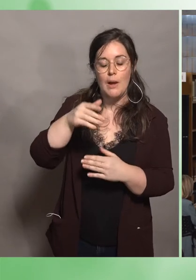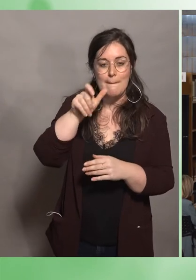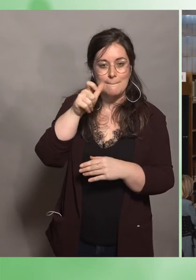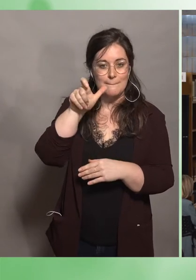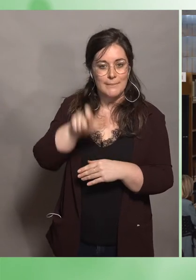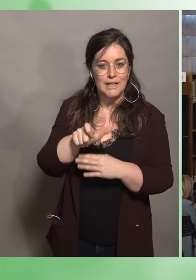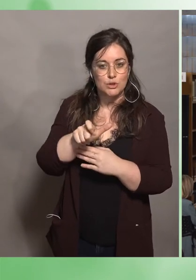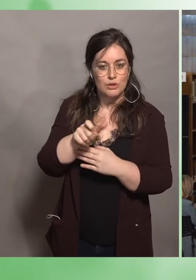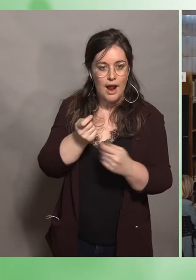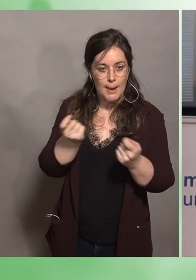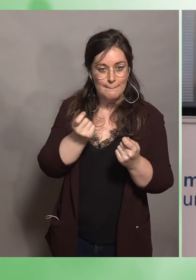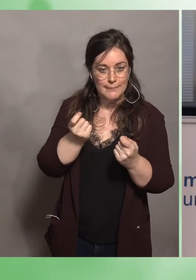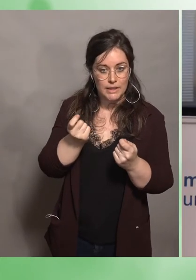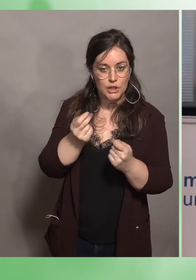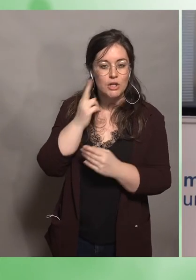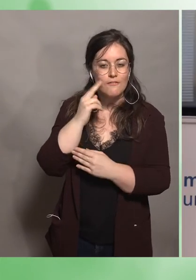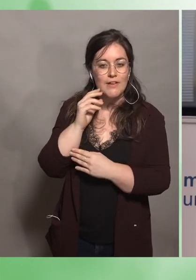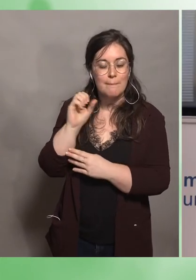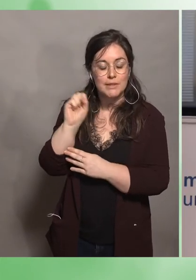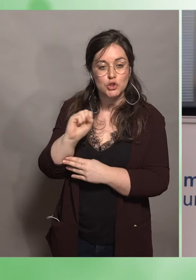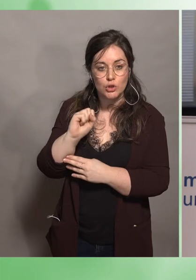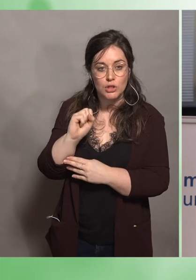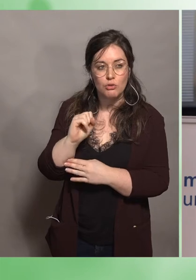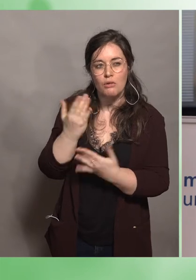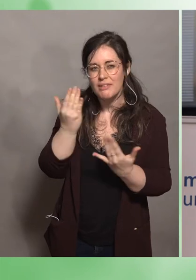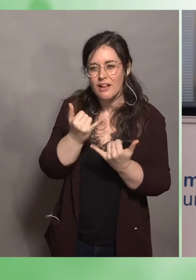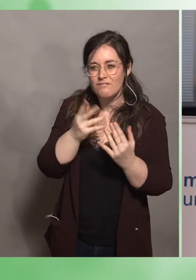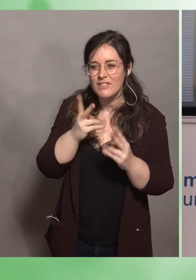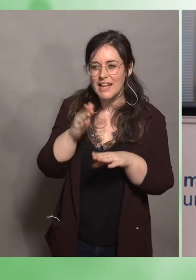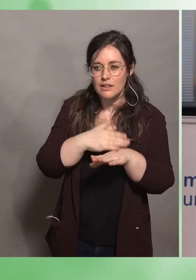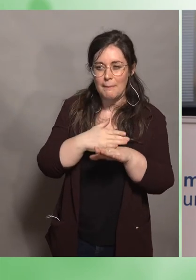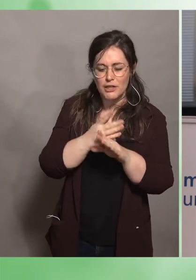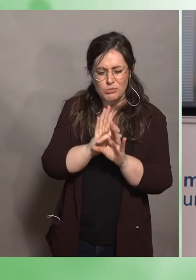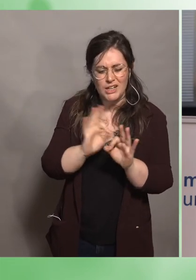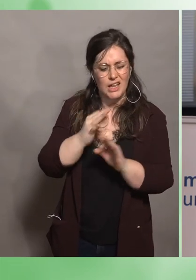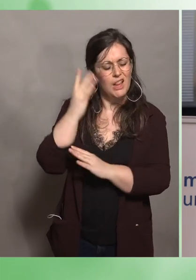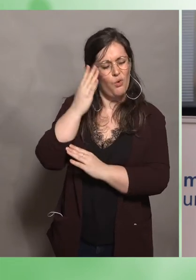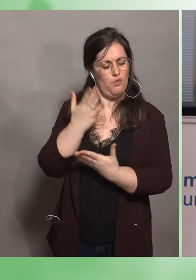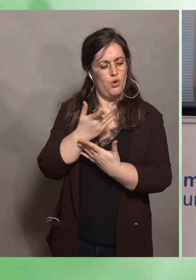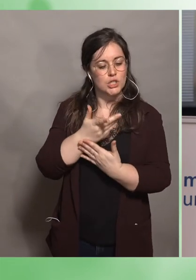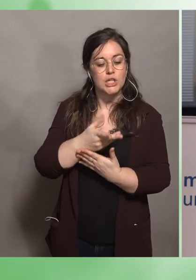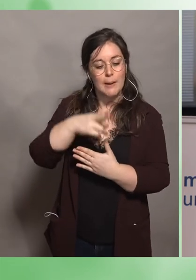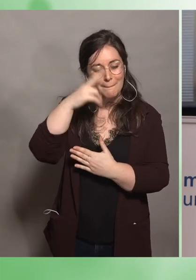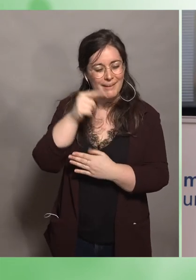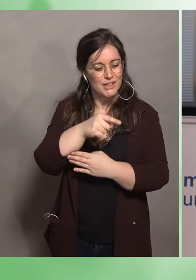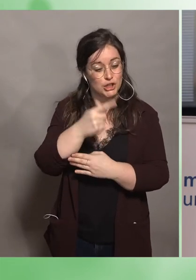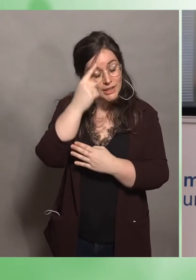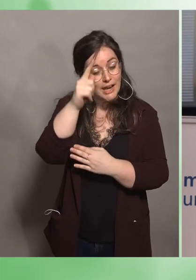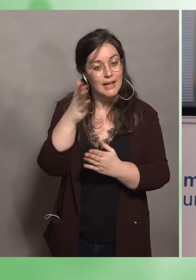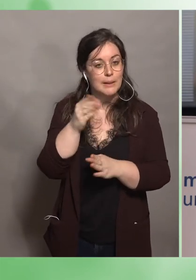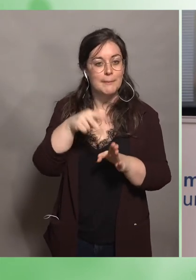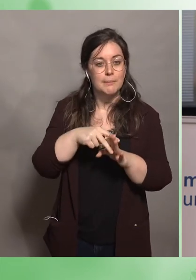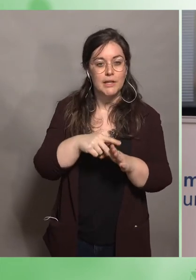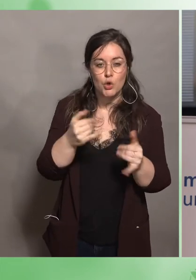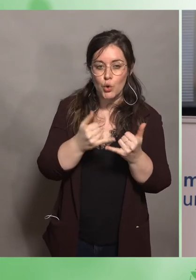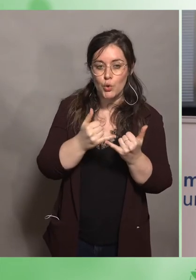bei der Firma Sonnentor. Wie dürfen wir es uns am Beispiel konkret vorstellen, wie Sie auch Menschen mit ihren Talenten, mit Behinderung im